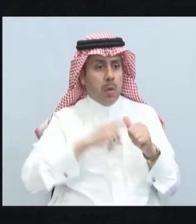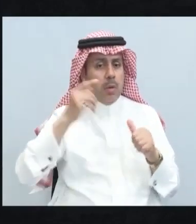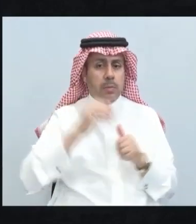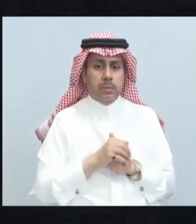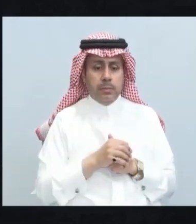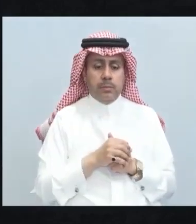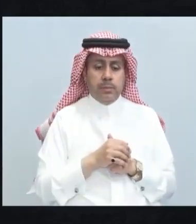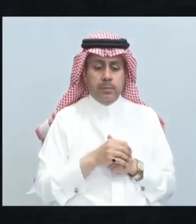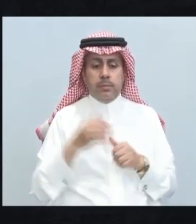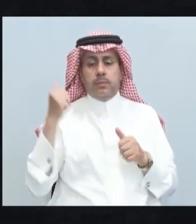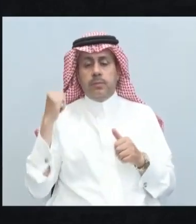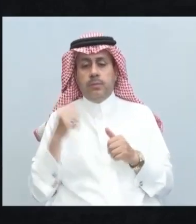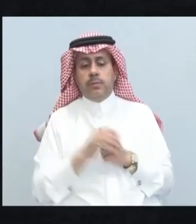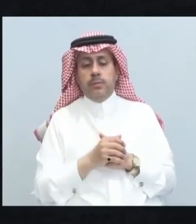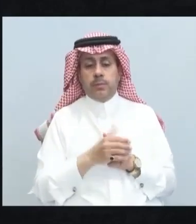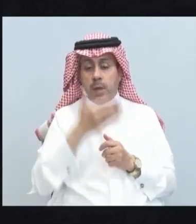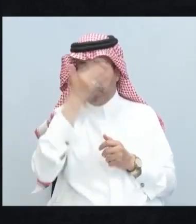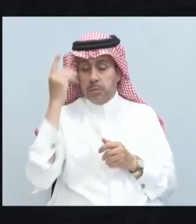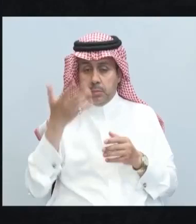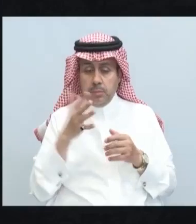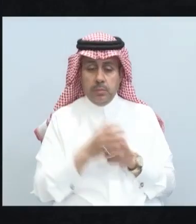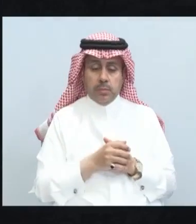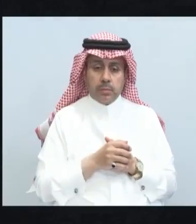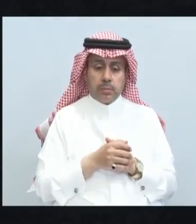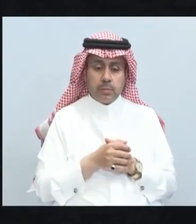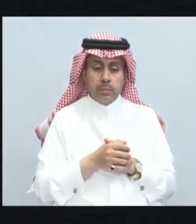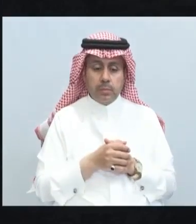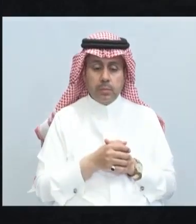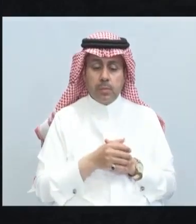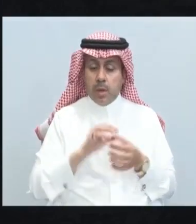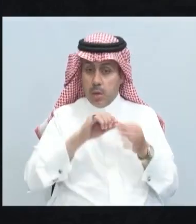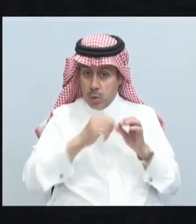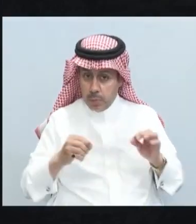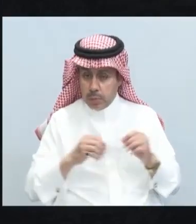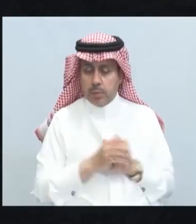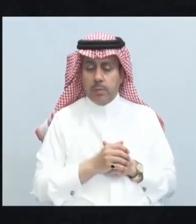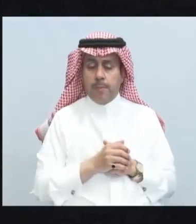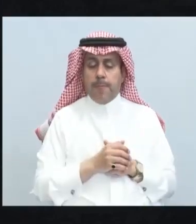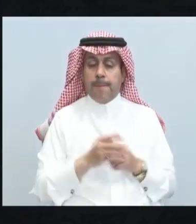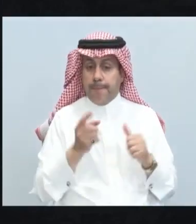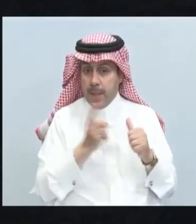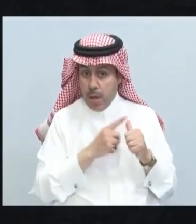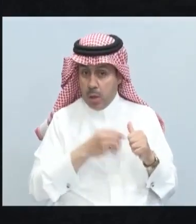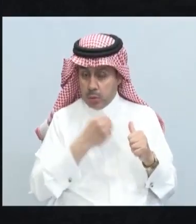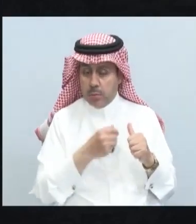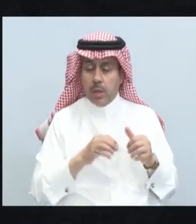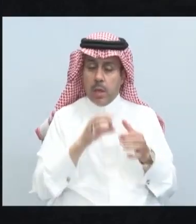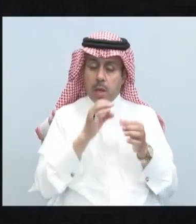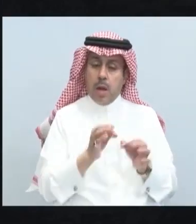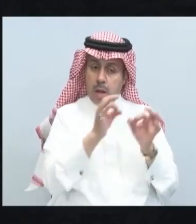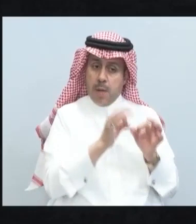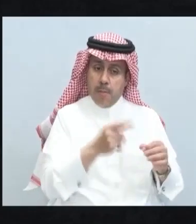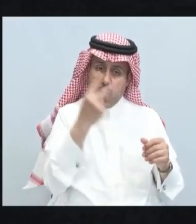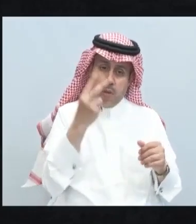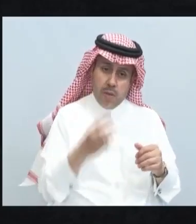فاذا رجع الى اوله كانه يحفظه من جديد نقول له اربط اقرا اول السوره ثم الايه الت بعدها ثم